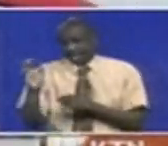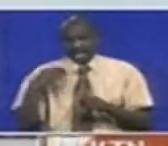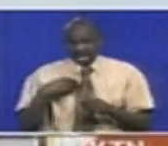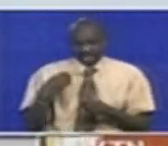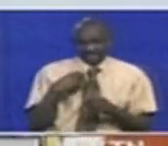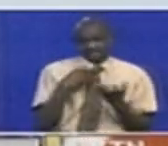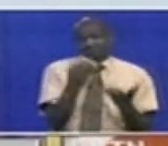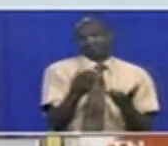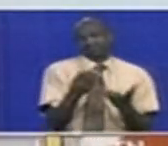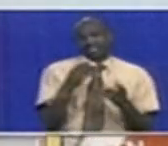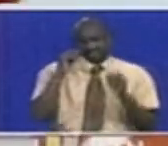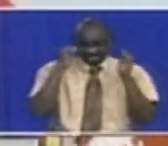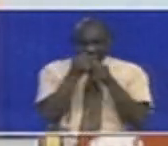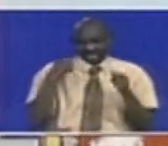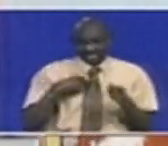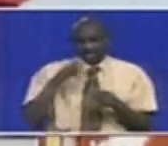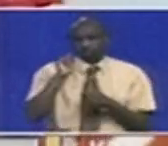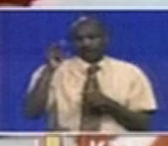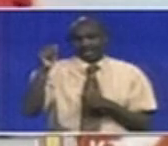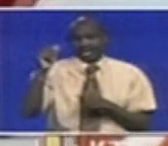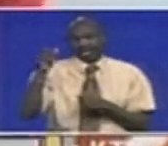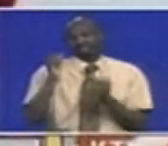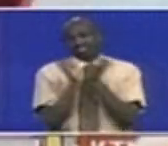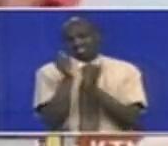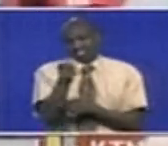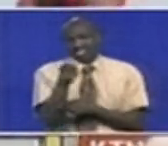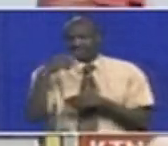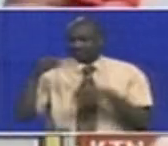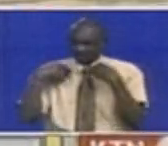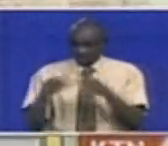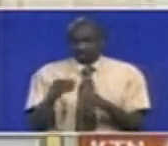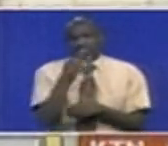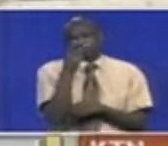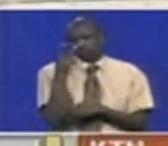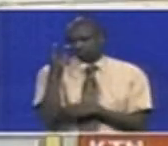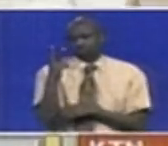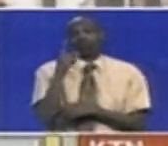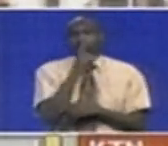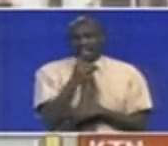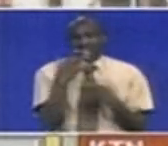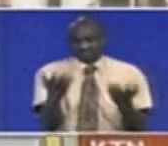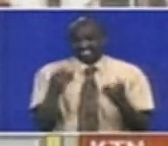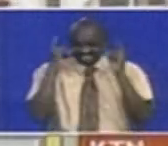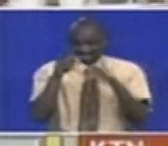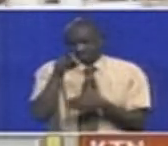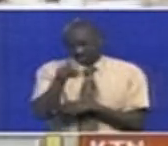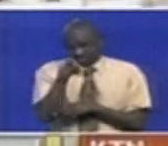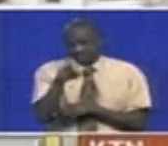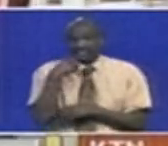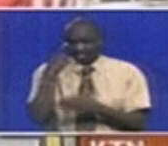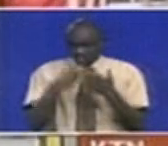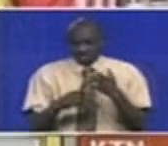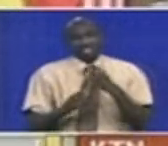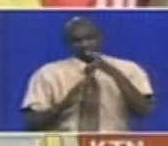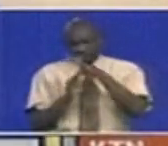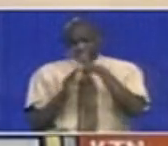Ruaraka weekend iliyopita. Bandari ilipoteza mchuano huo kwa mabao 2-1, japo ni uamuzi huo ambao umezidi kugonga vichwa